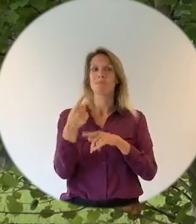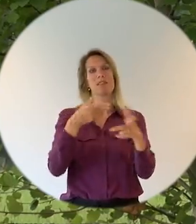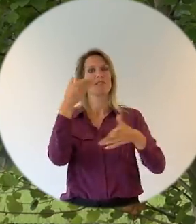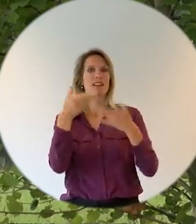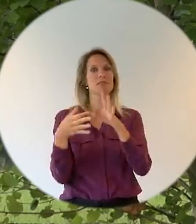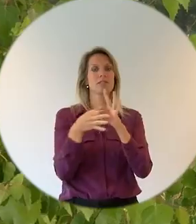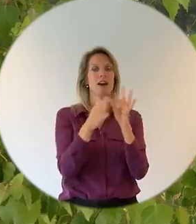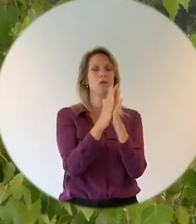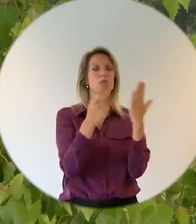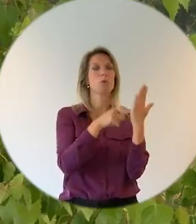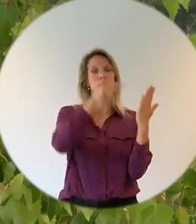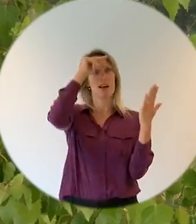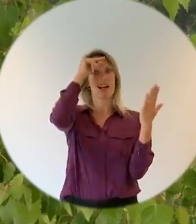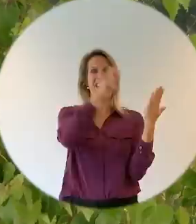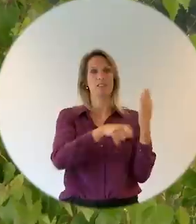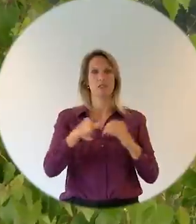Bijbelboek Galaten.